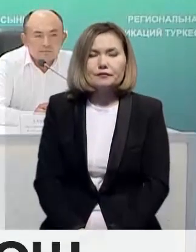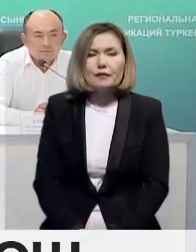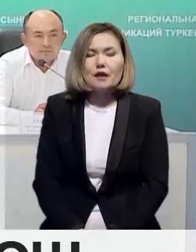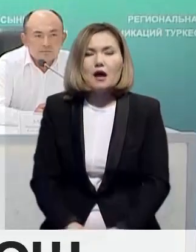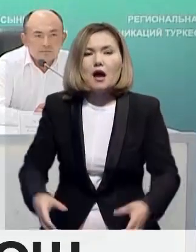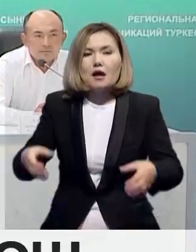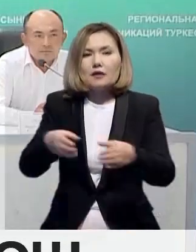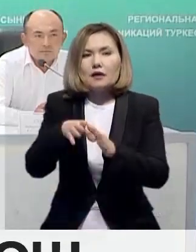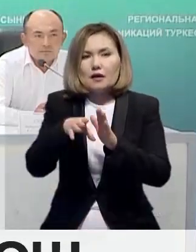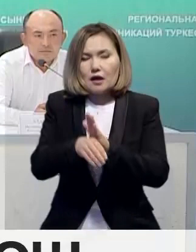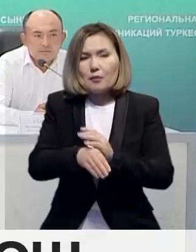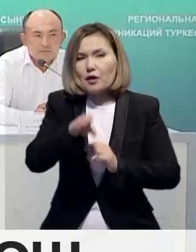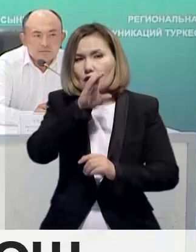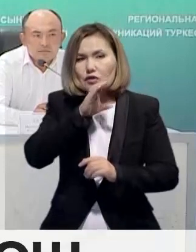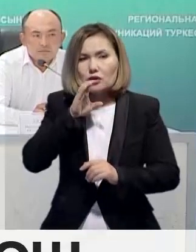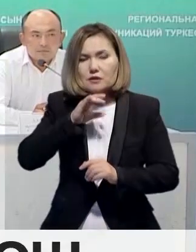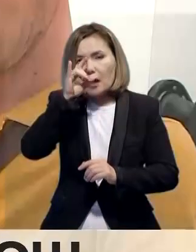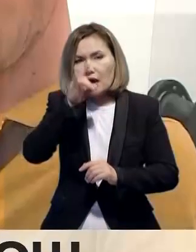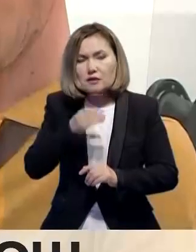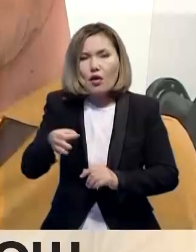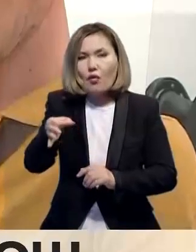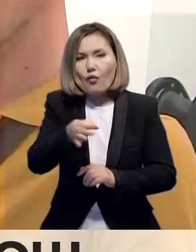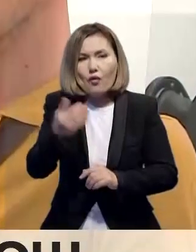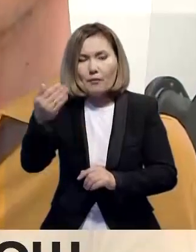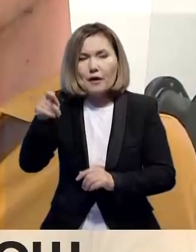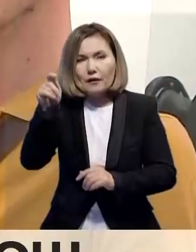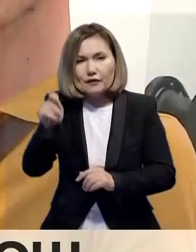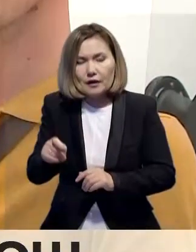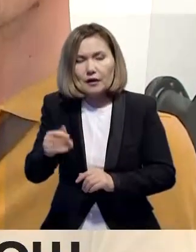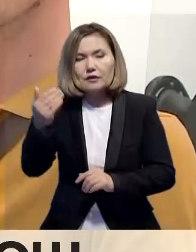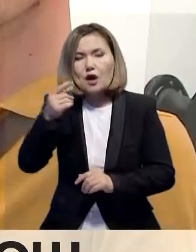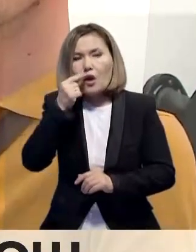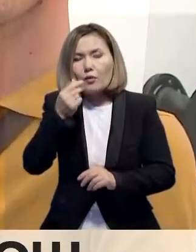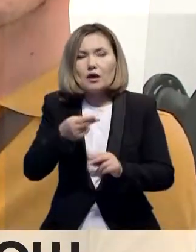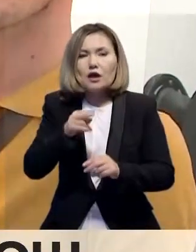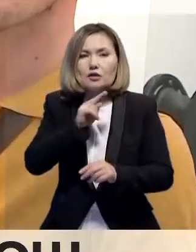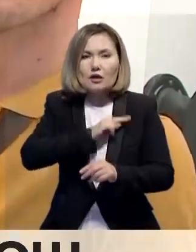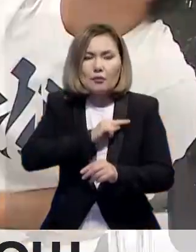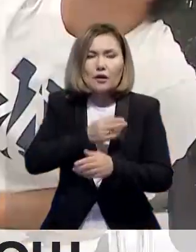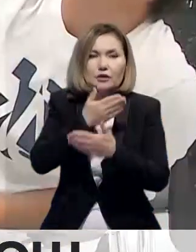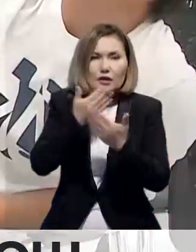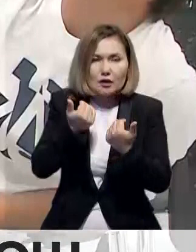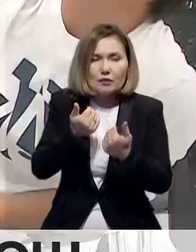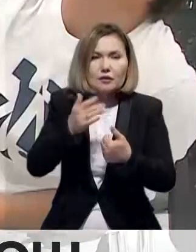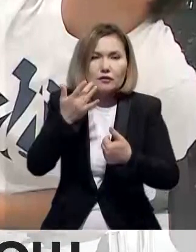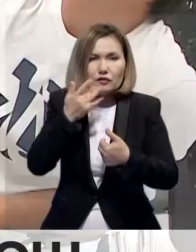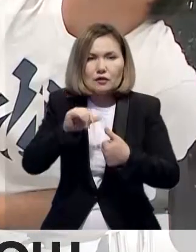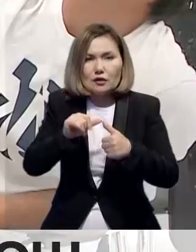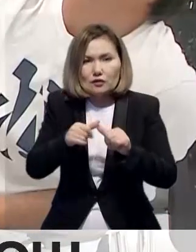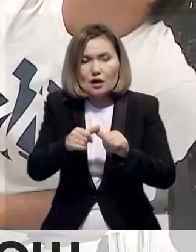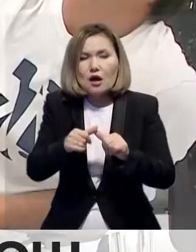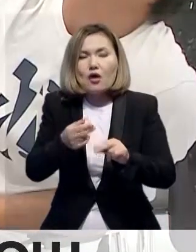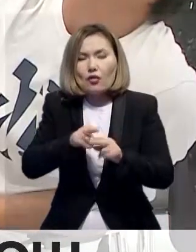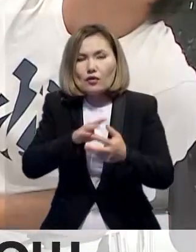Делегация құрамында солтүстікке барып қайтқандардың бірі Мақтарал ауданының тұрғыны Ғани Құдабаев. Тұрақты жұмысы болмағандықтан ол бұған дейін отбасын асырау